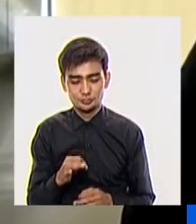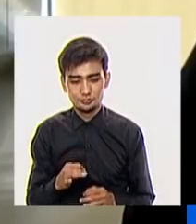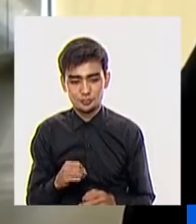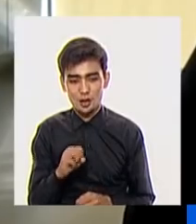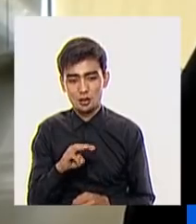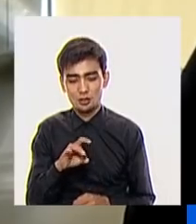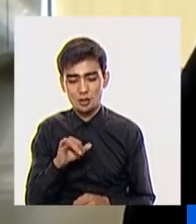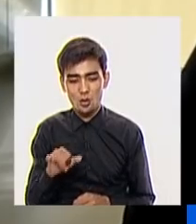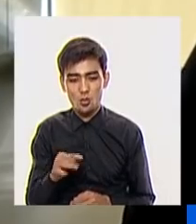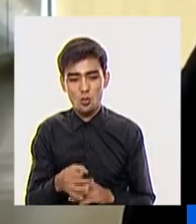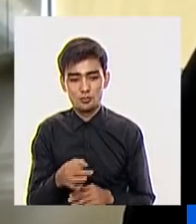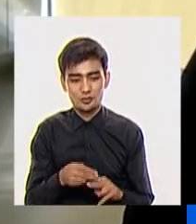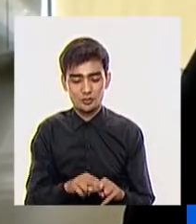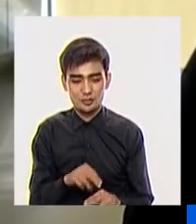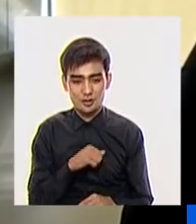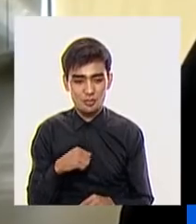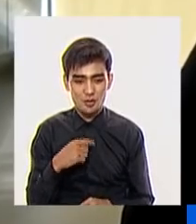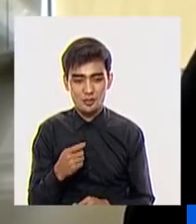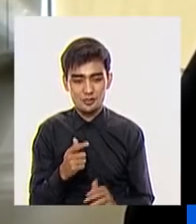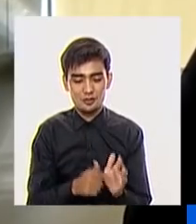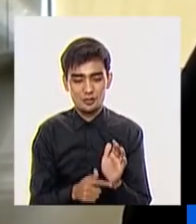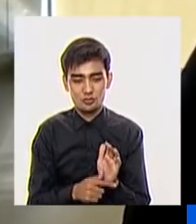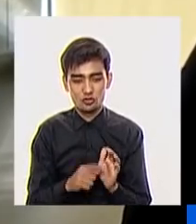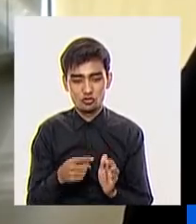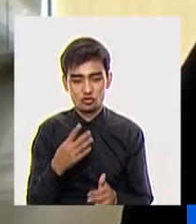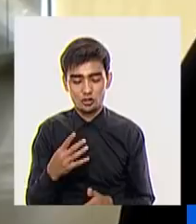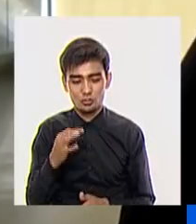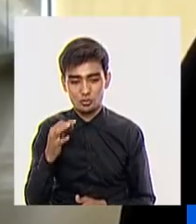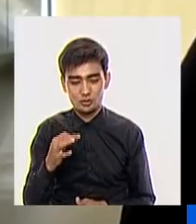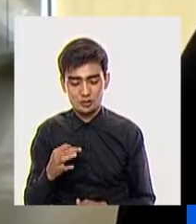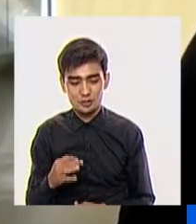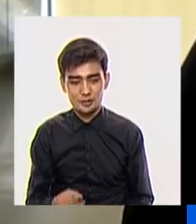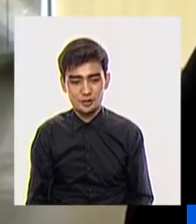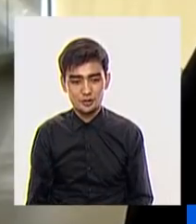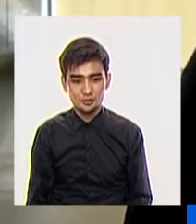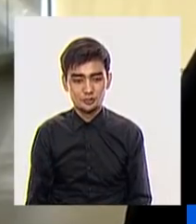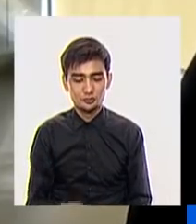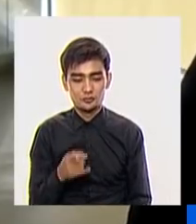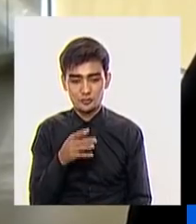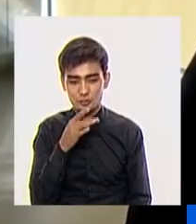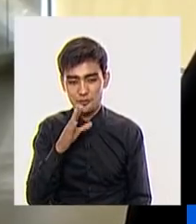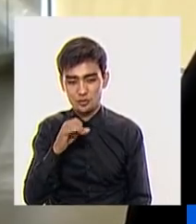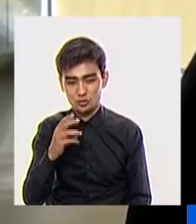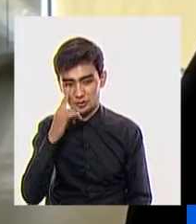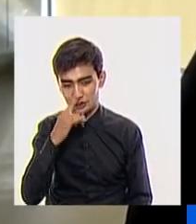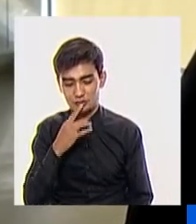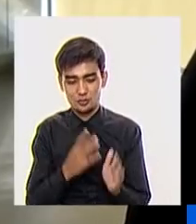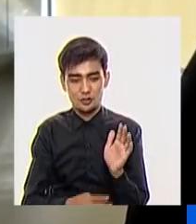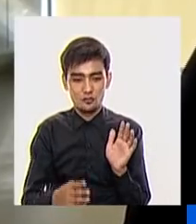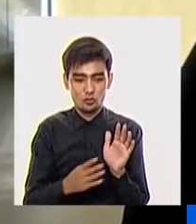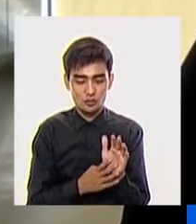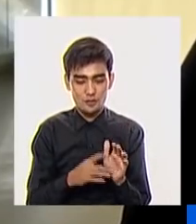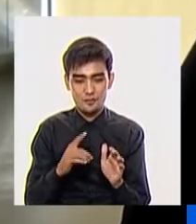в Атырауской области самое минимальное, да, 74,4, кажется, процента. В то время как в Восточно-Казахстанской